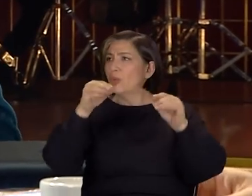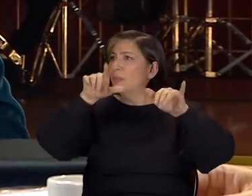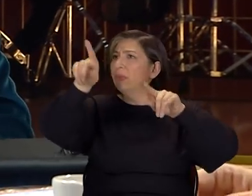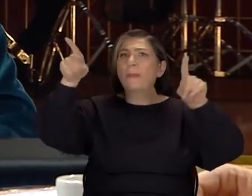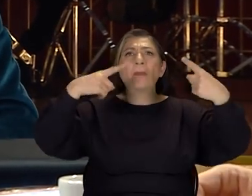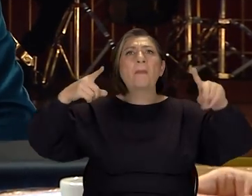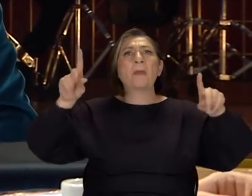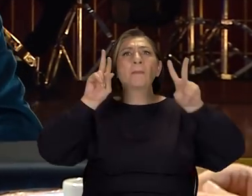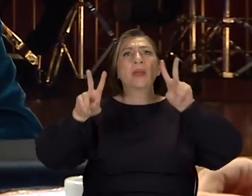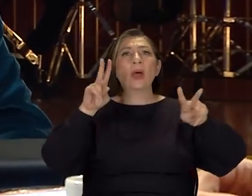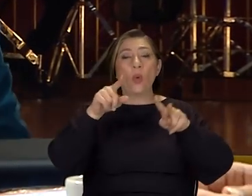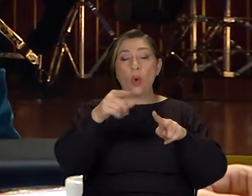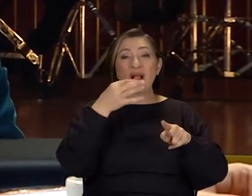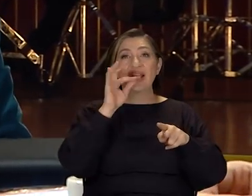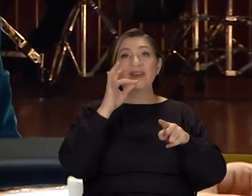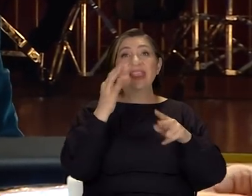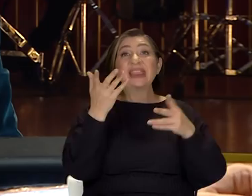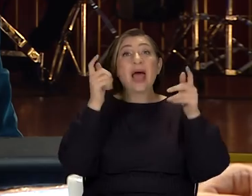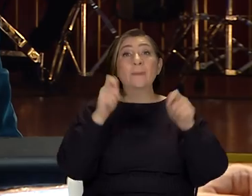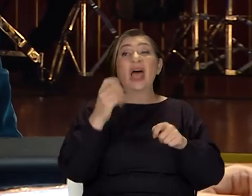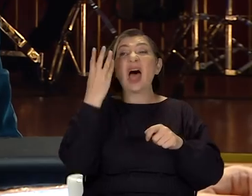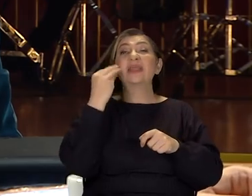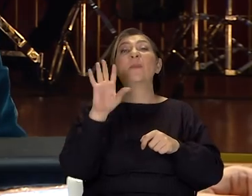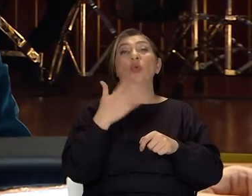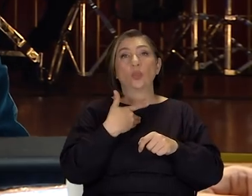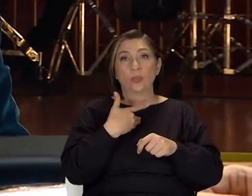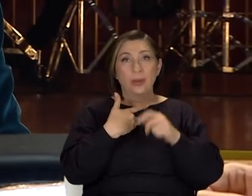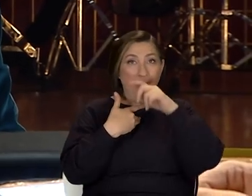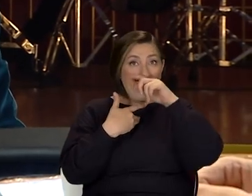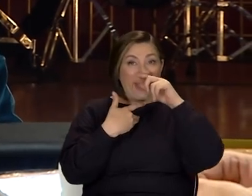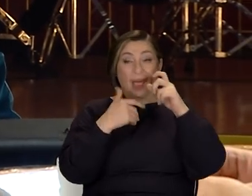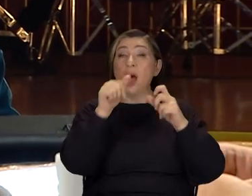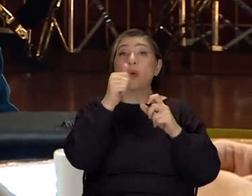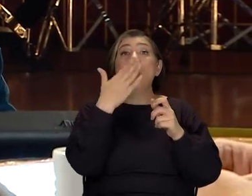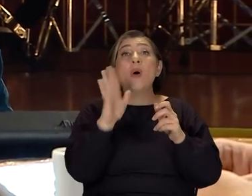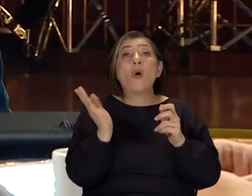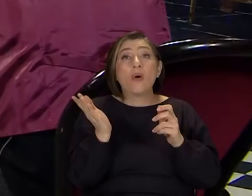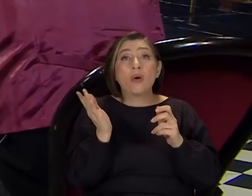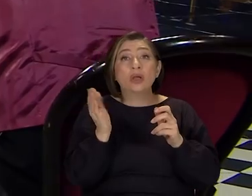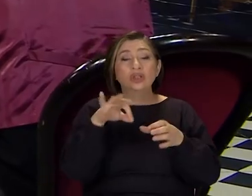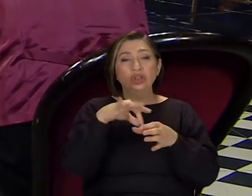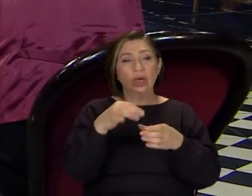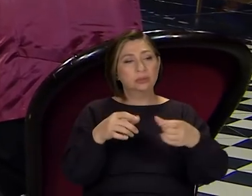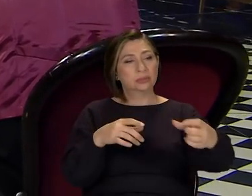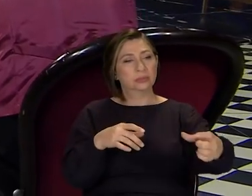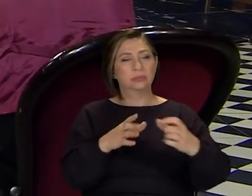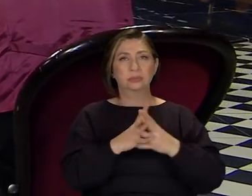yerde görmüştüm. After Hours kafelerde ne yapıldığını da anlamıyordum. Alkol filan da yok. Çay